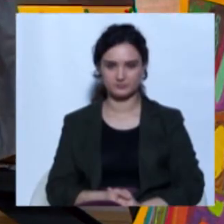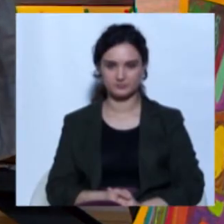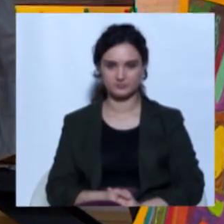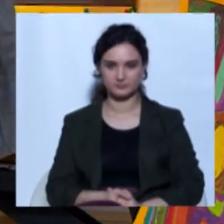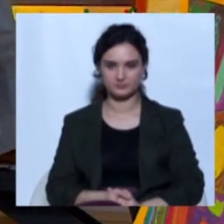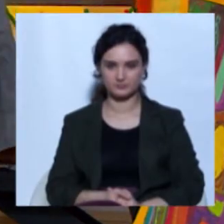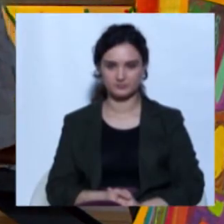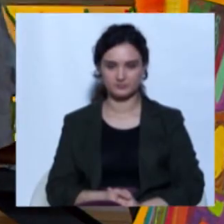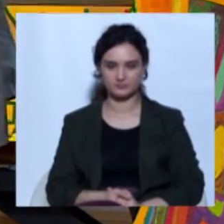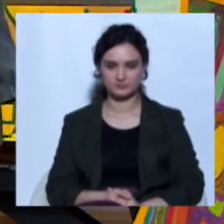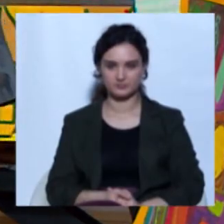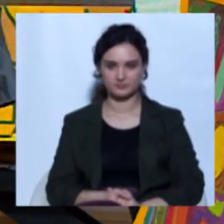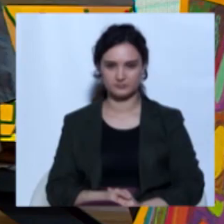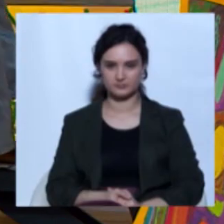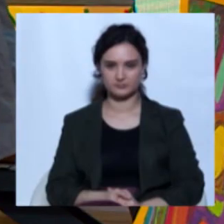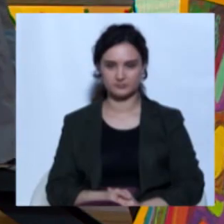აშე მელია.